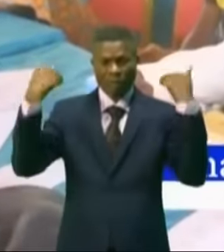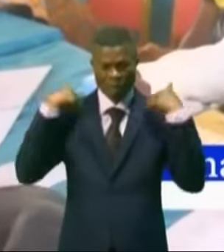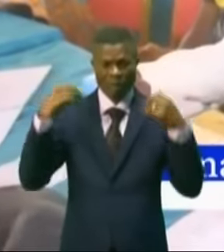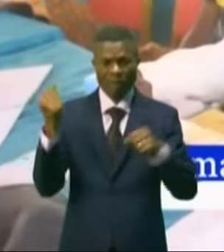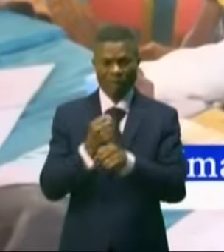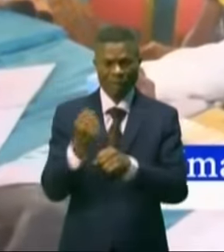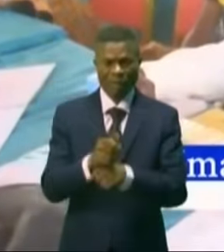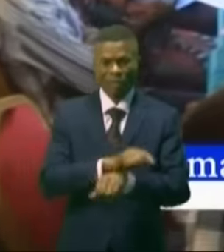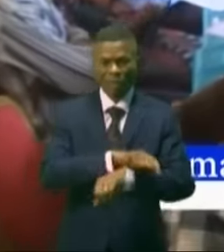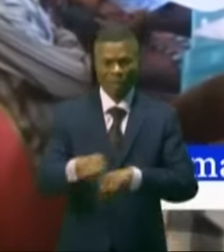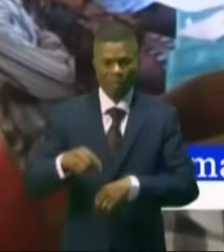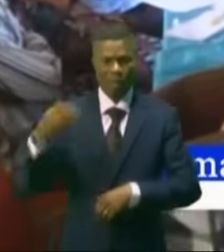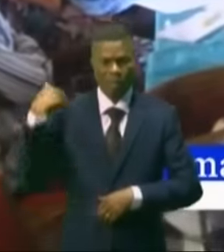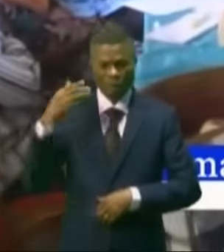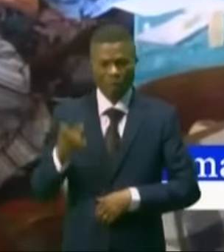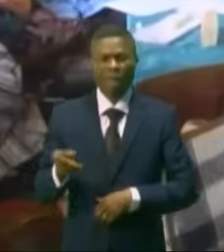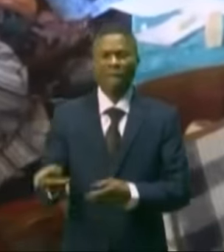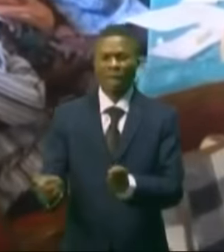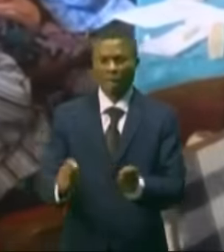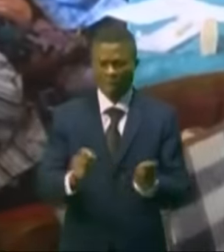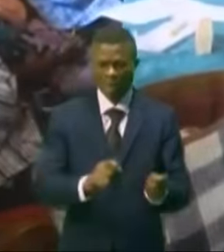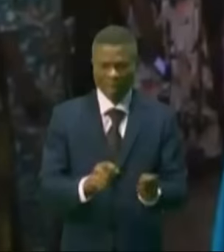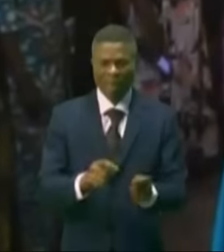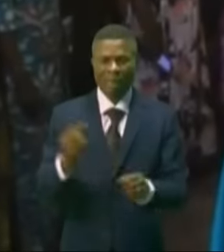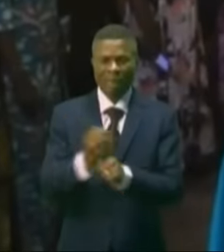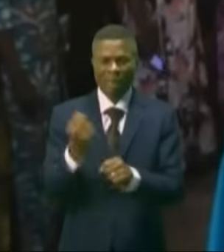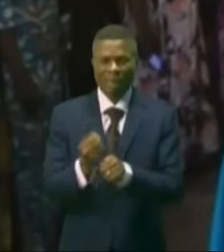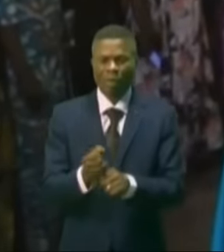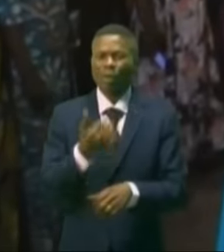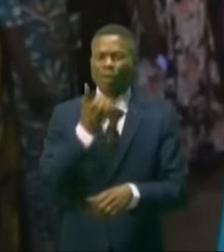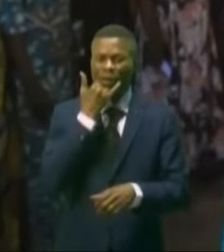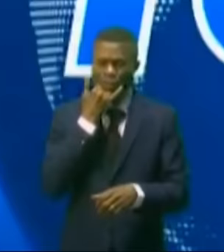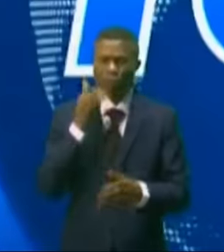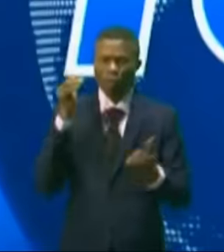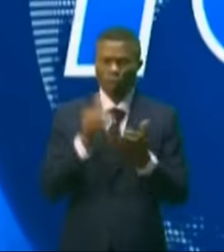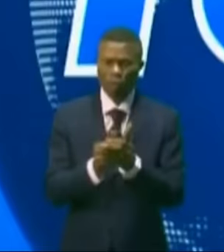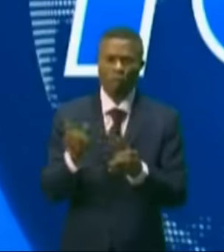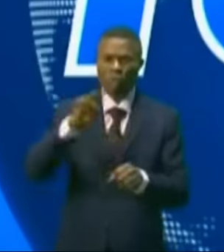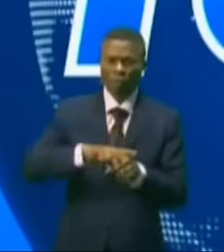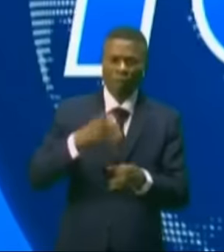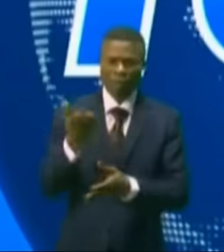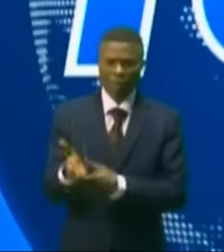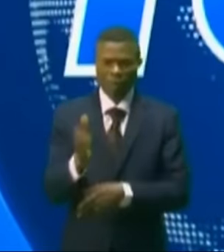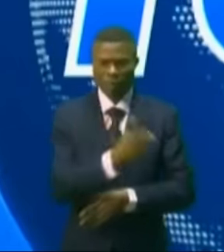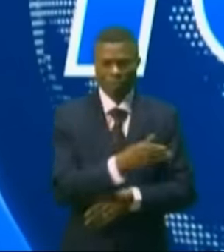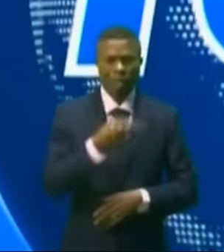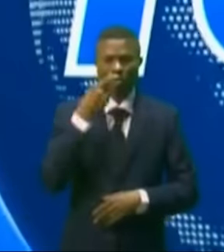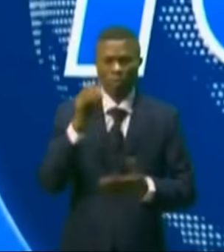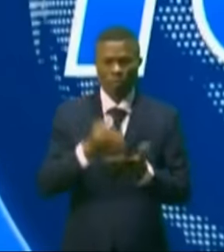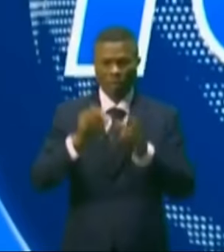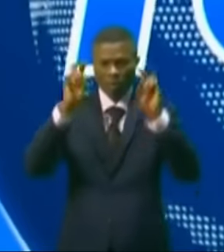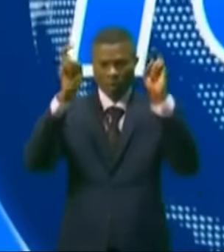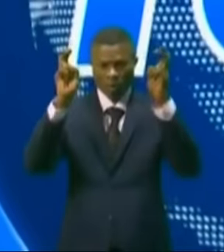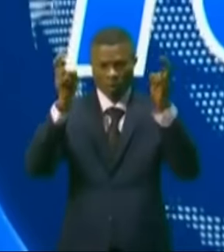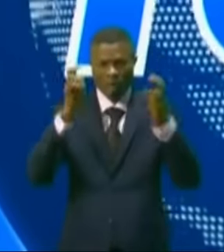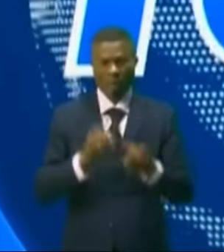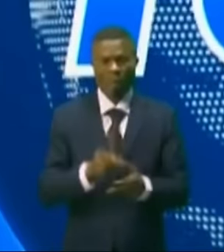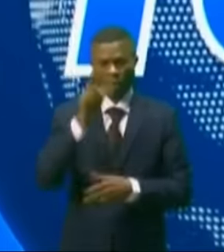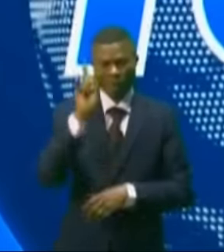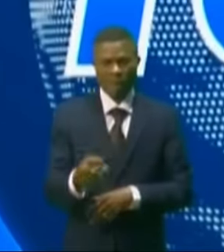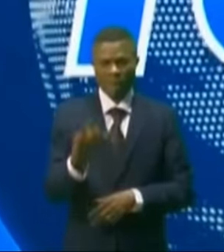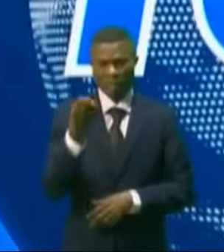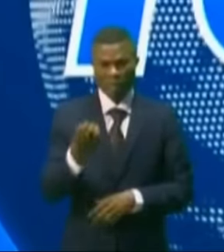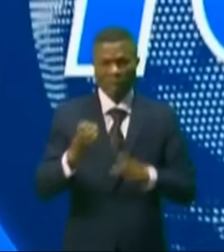Tanganyika vont travailler en évitant les infractions liées aux violences basées sur les genres. J'en parlais dans les titres et plus de